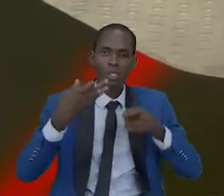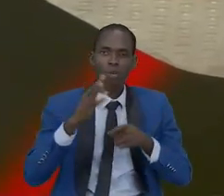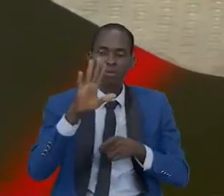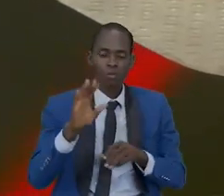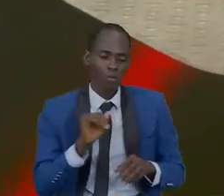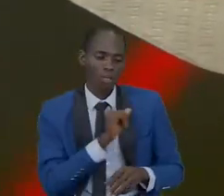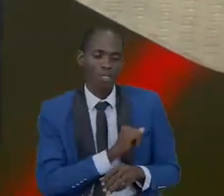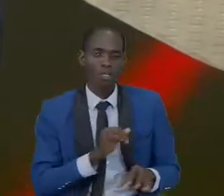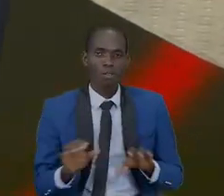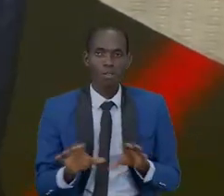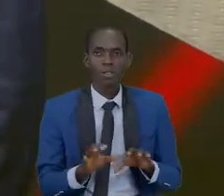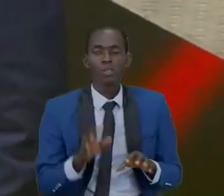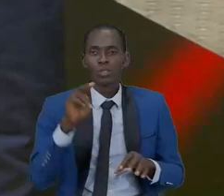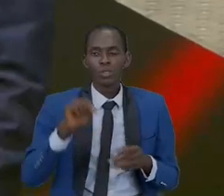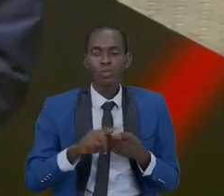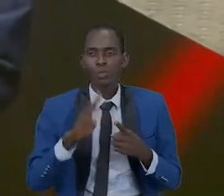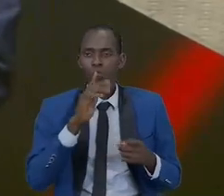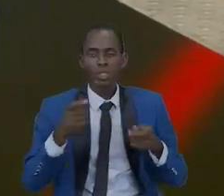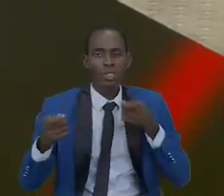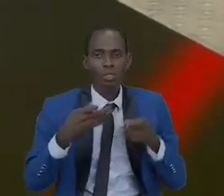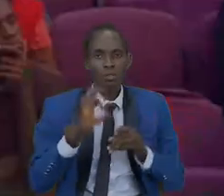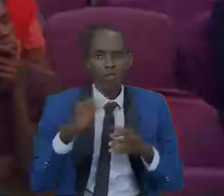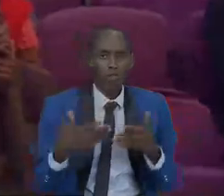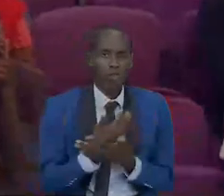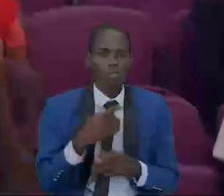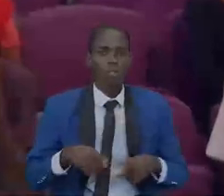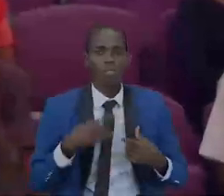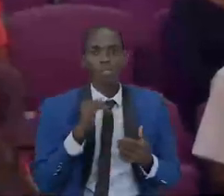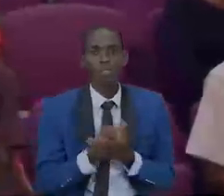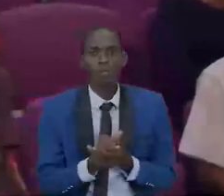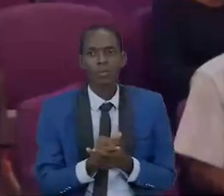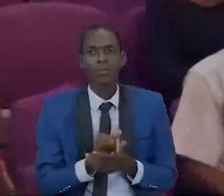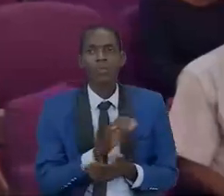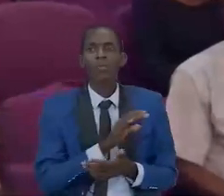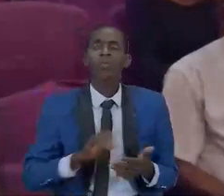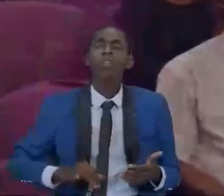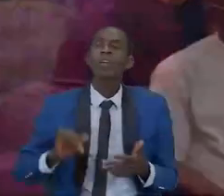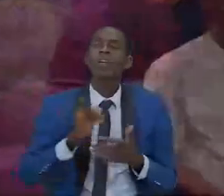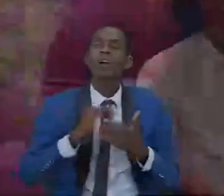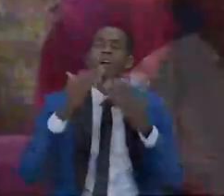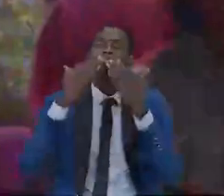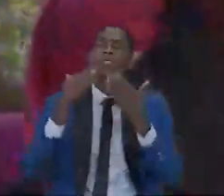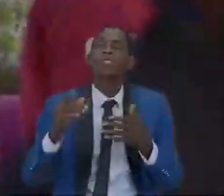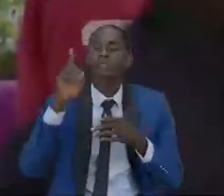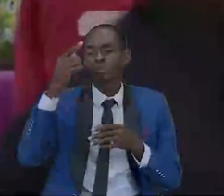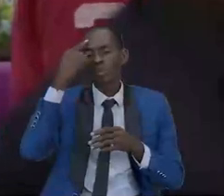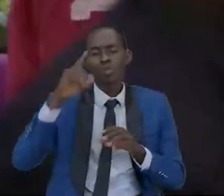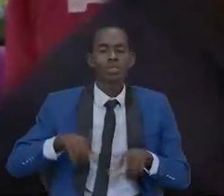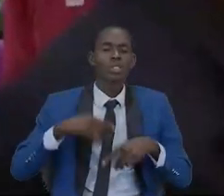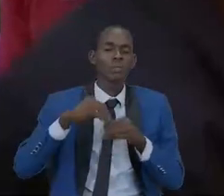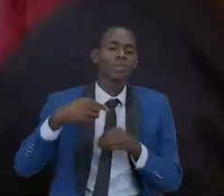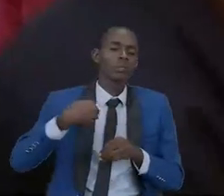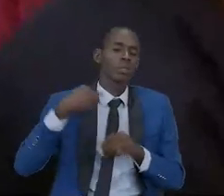commandement de vos actions vous devez être responsable de votre nouvelle vie maintenant vous dites Chris je te remercie parce que tu vis à moi tu